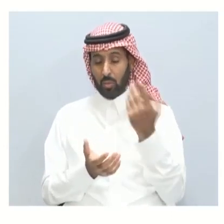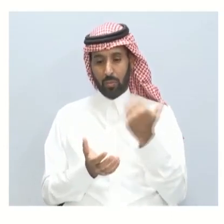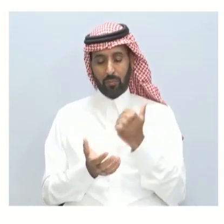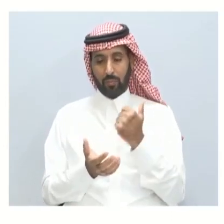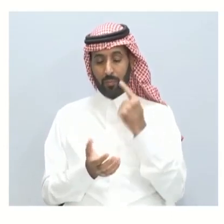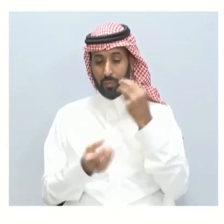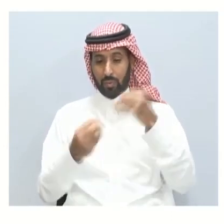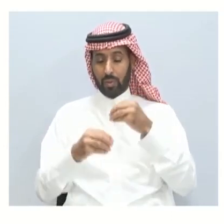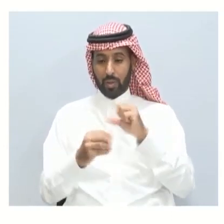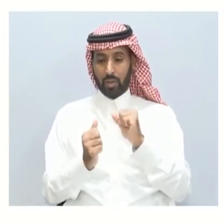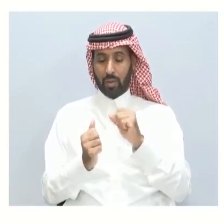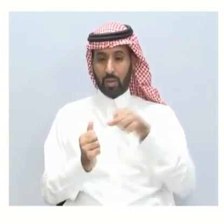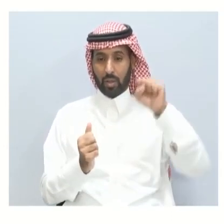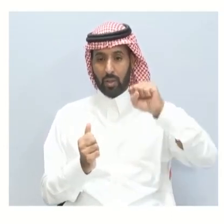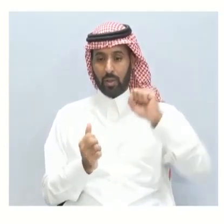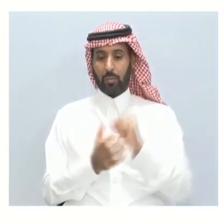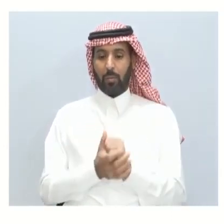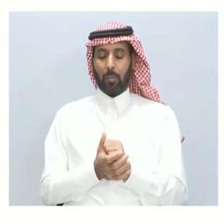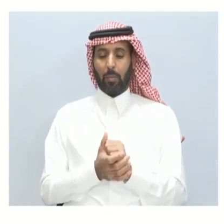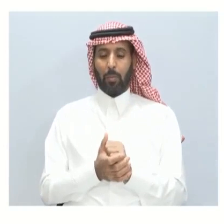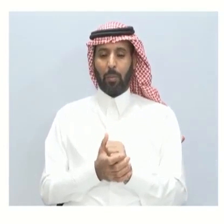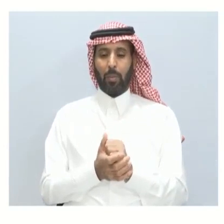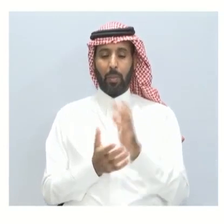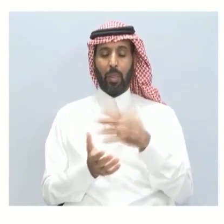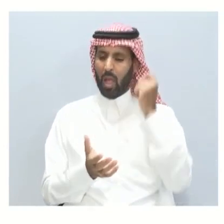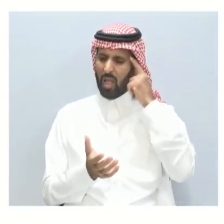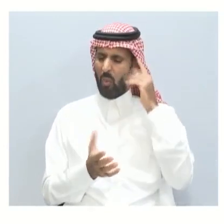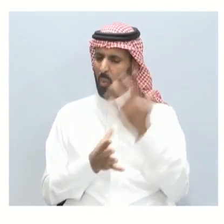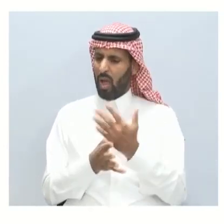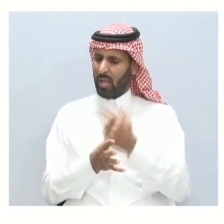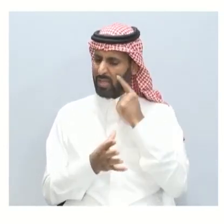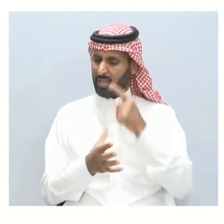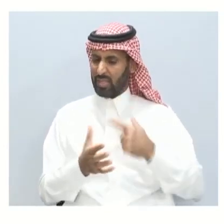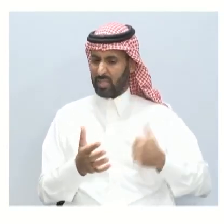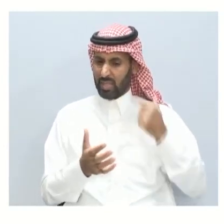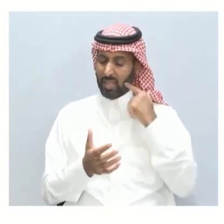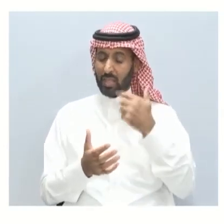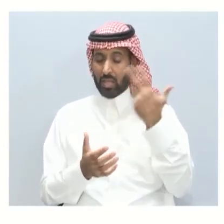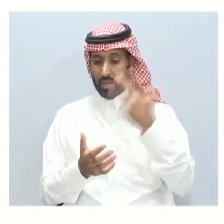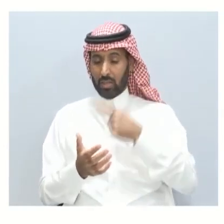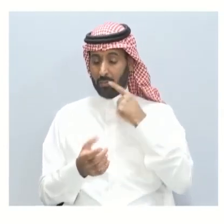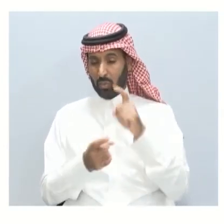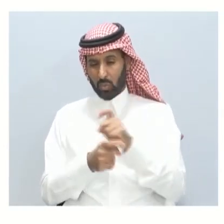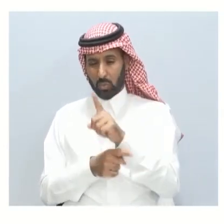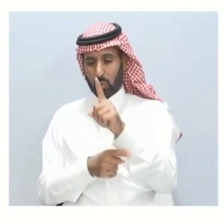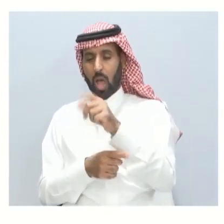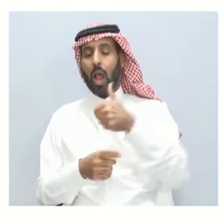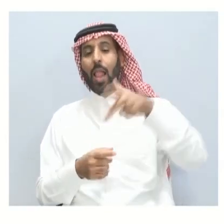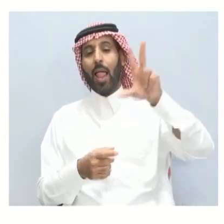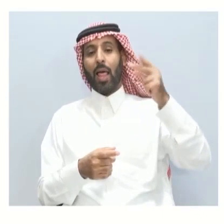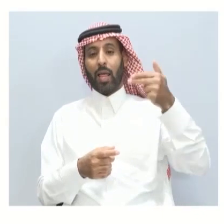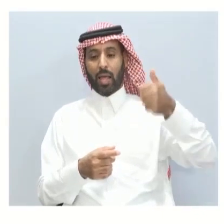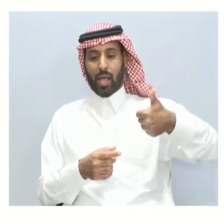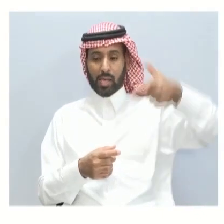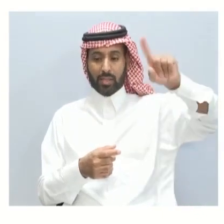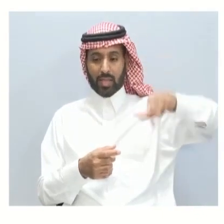يستوعب فقط الاس خمن سبب تسميه المجموعات والمجموعه الثامنه عشر بالغازات النبيله لاحظ